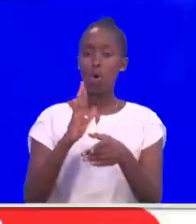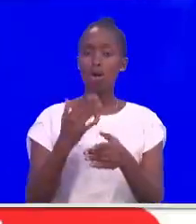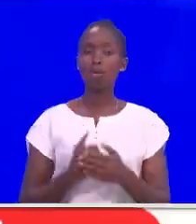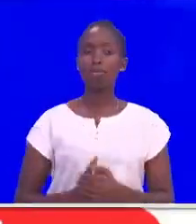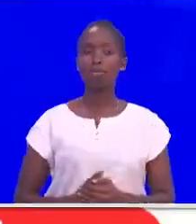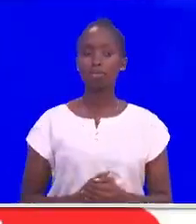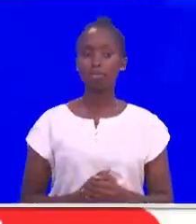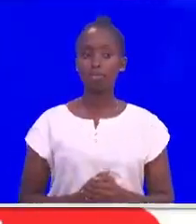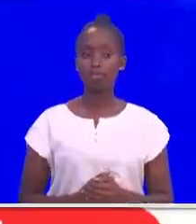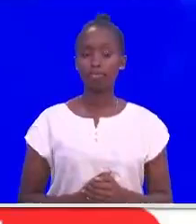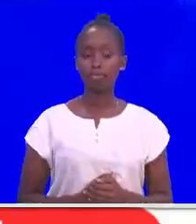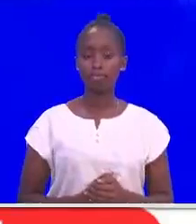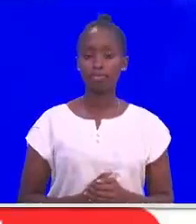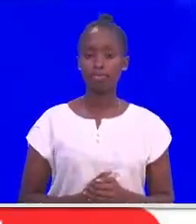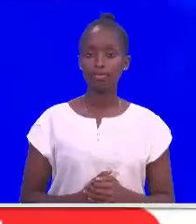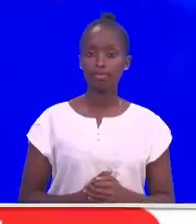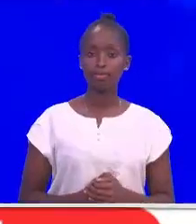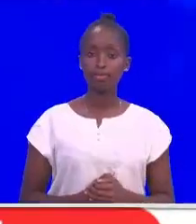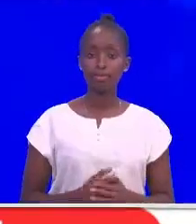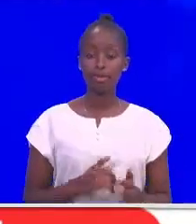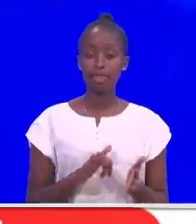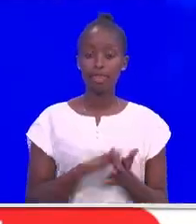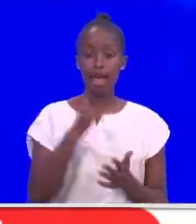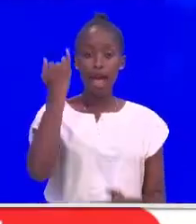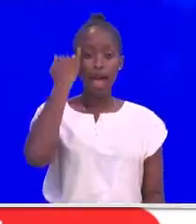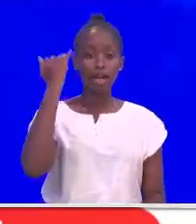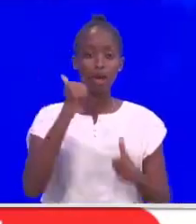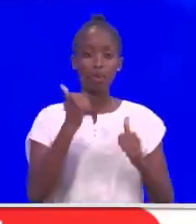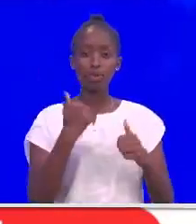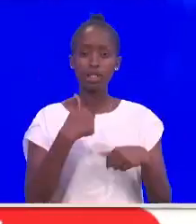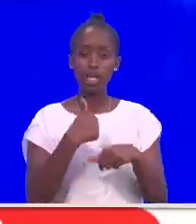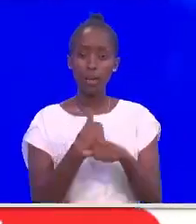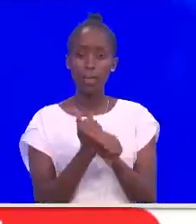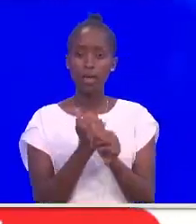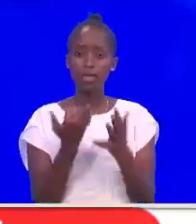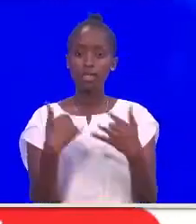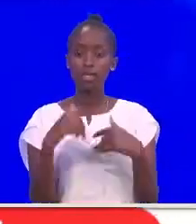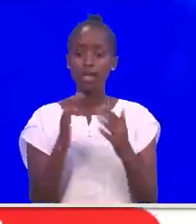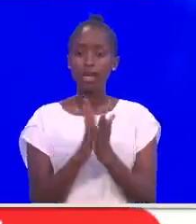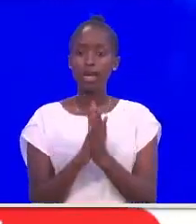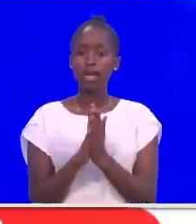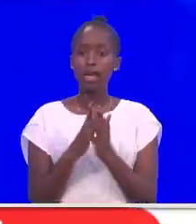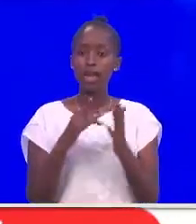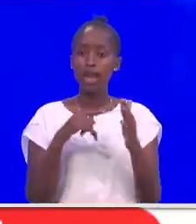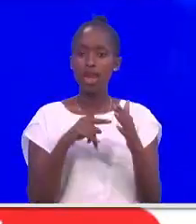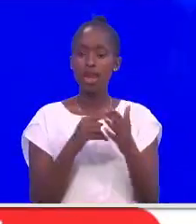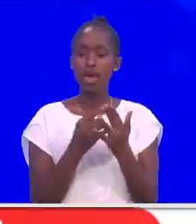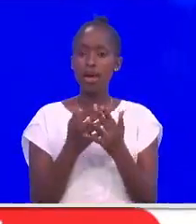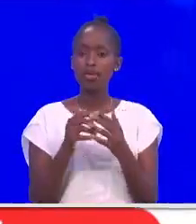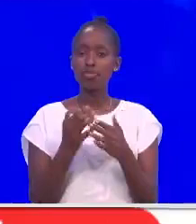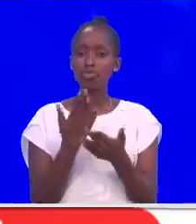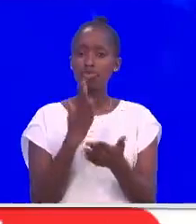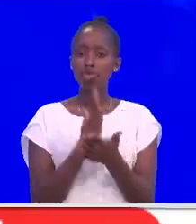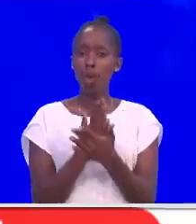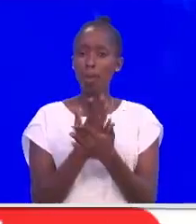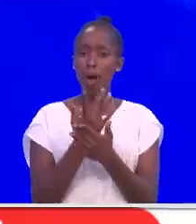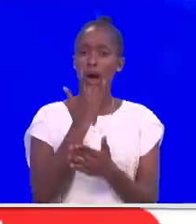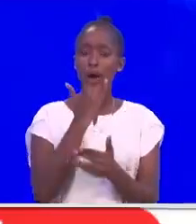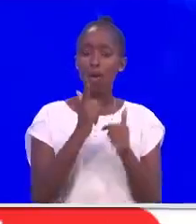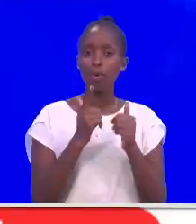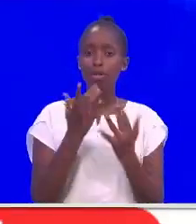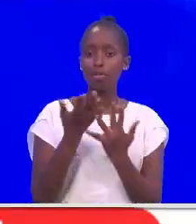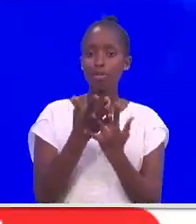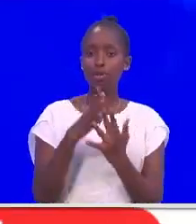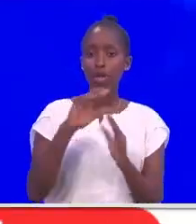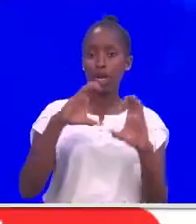It is an idea choreographed or crafted to bridge the gap between classroom and what is there on the corporate. So we